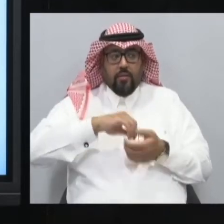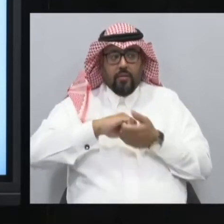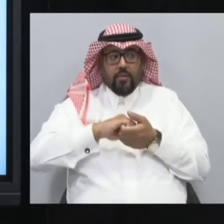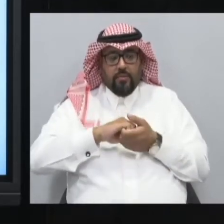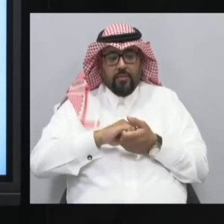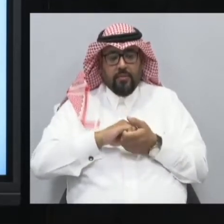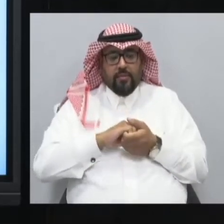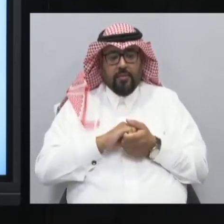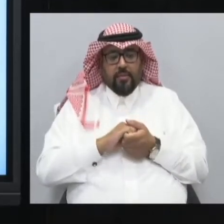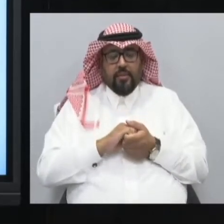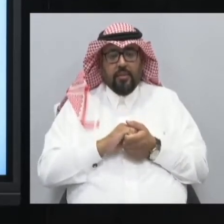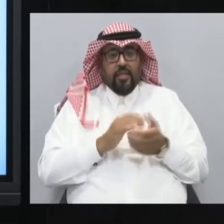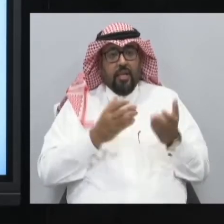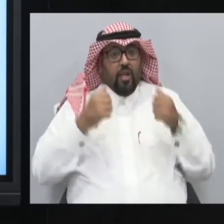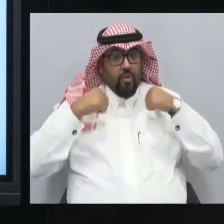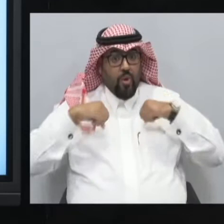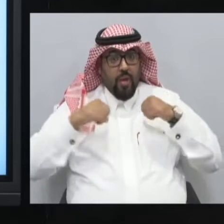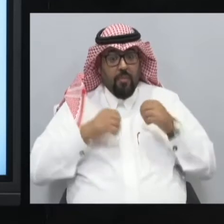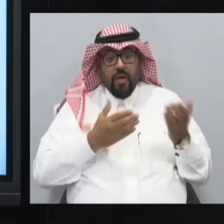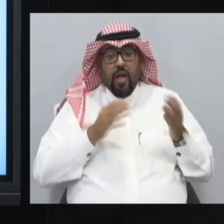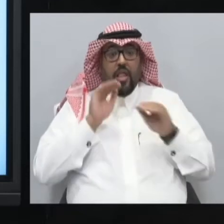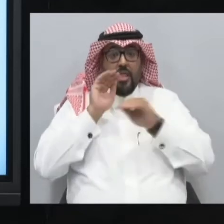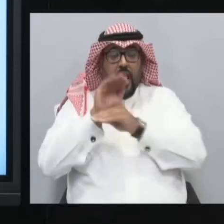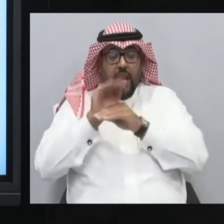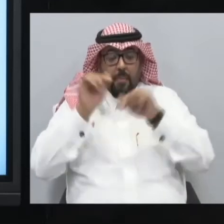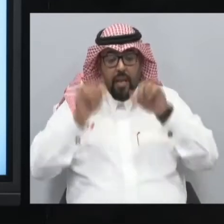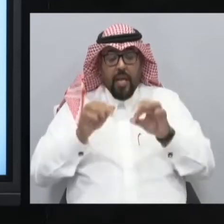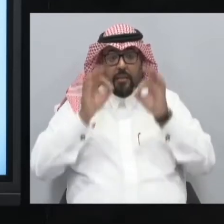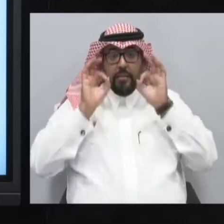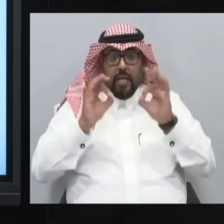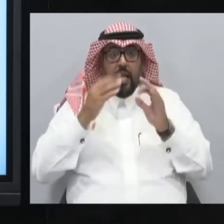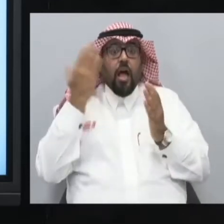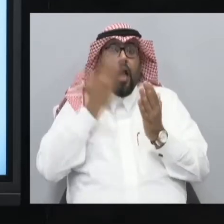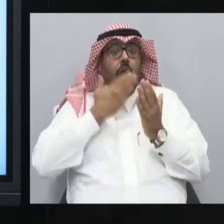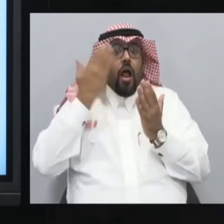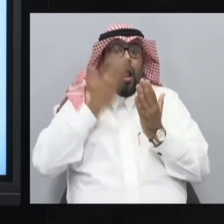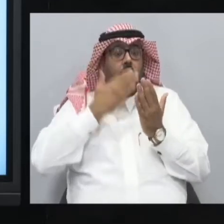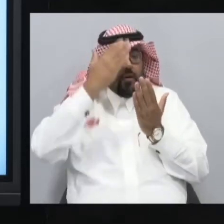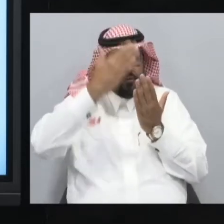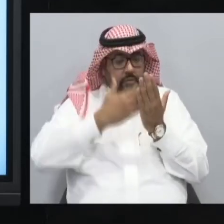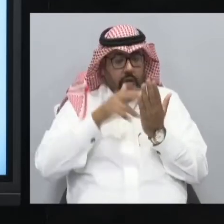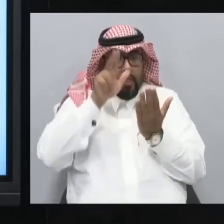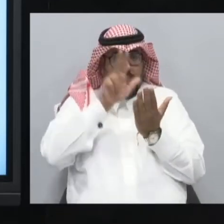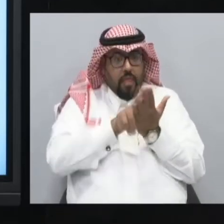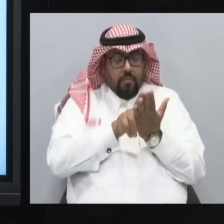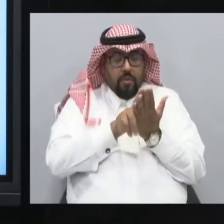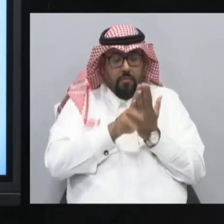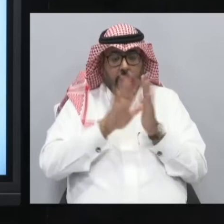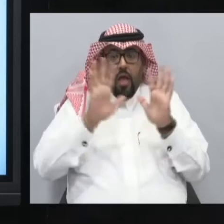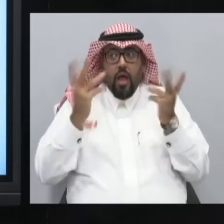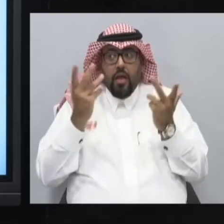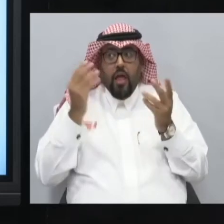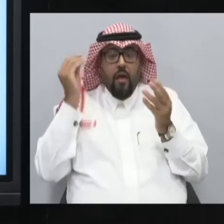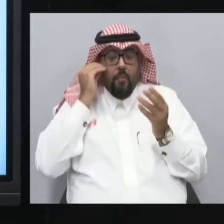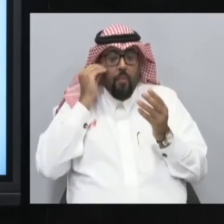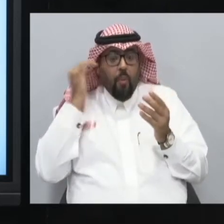آله وصحبه أجمعين. أعزائي الطلاب، حديثنا اليوم عن استراتيجية القراءة تطبيق. نعرف أهم